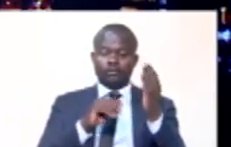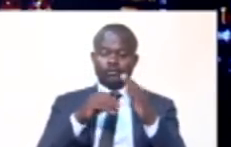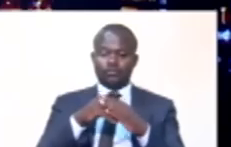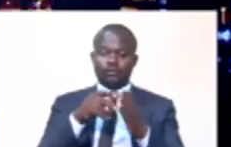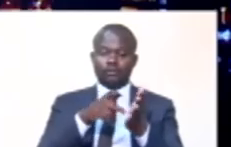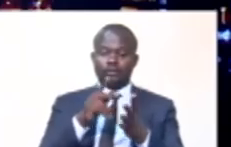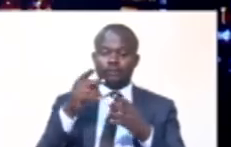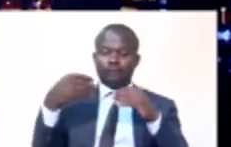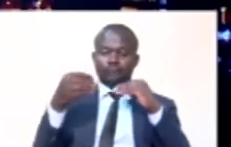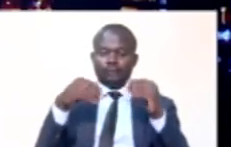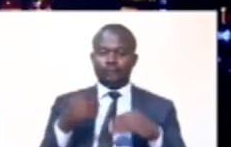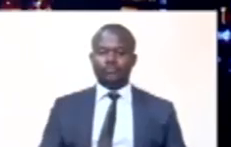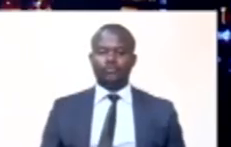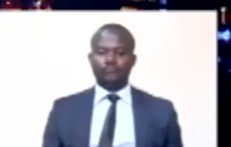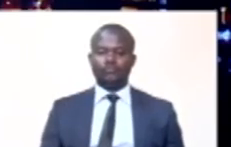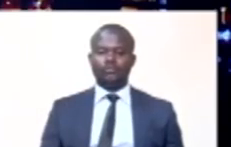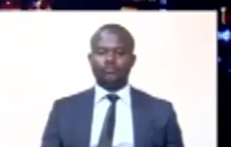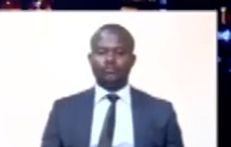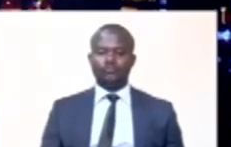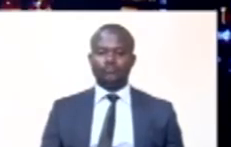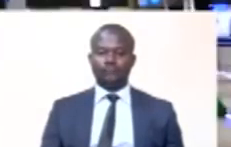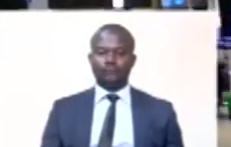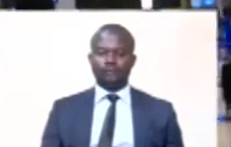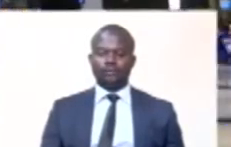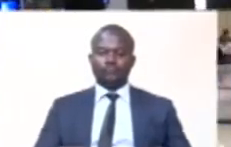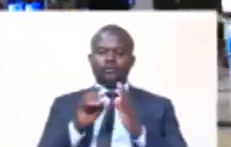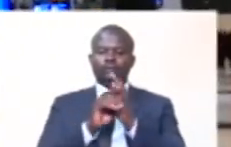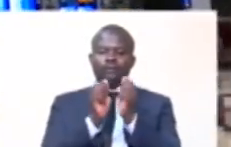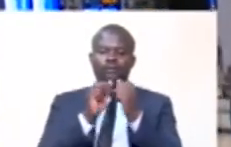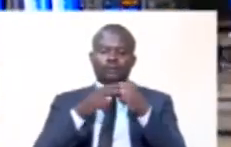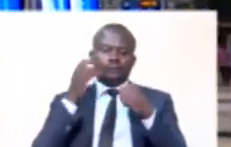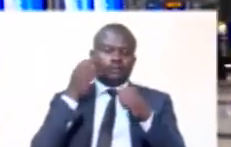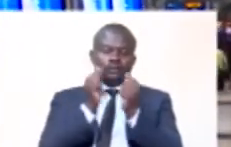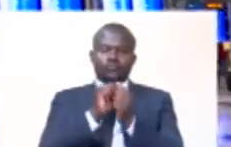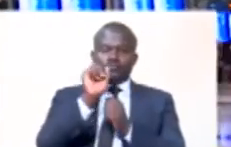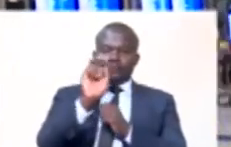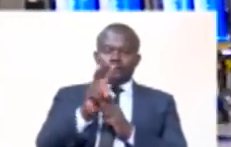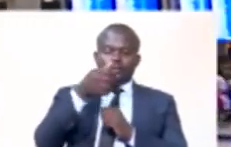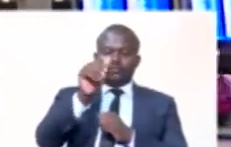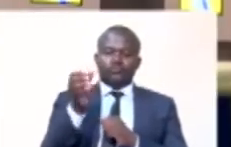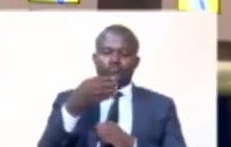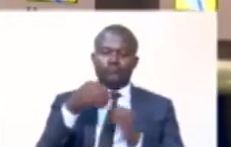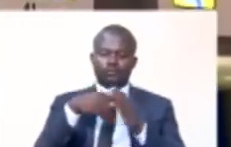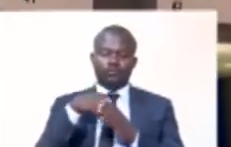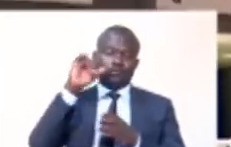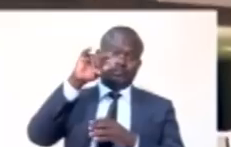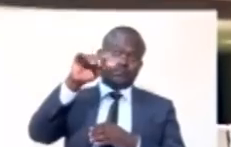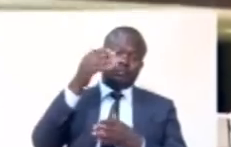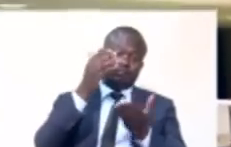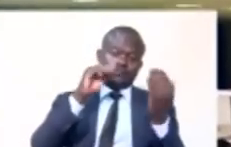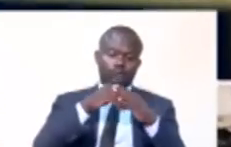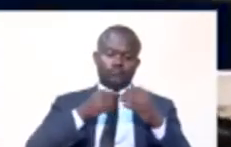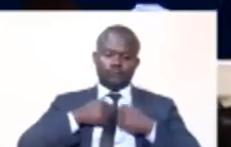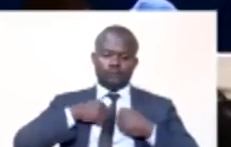ibicuruzwa Mbabazi Dorothy dufite inkuru irambuye Tariki ya 17 Ukuboza nibwo sosiyete y'ubwikorezi bwo mu kirere ya